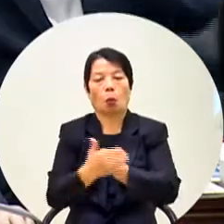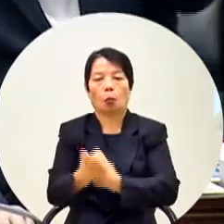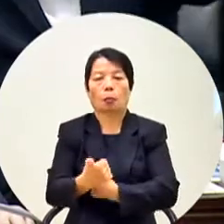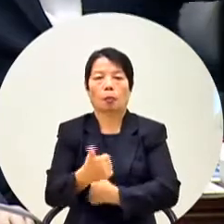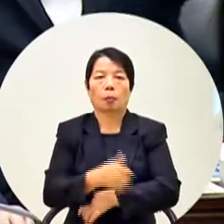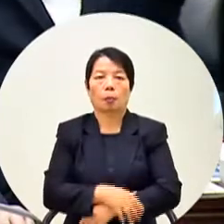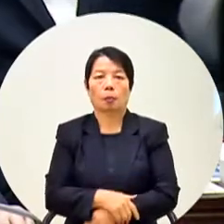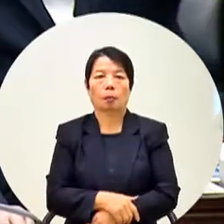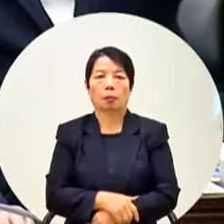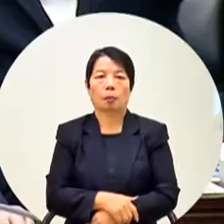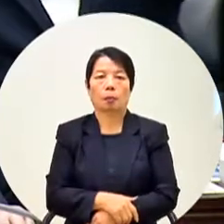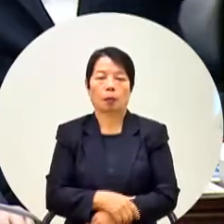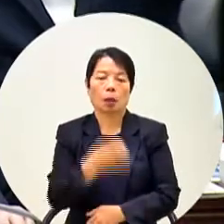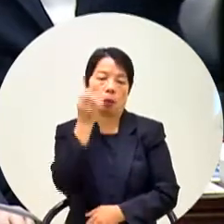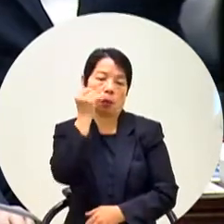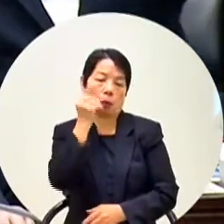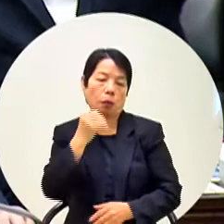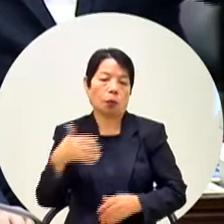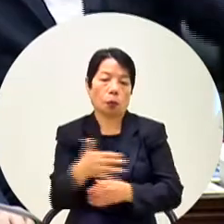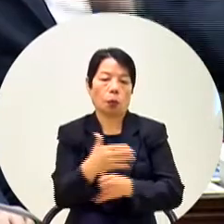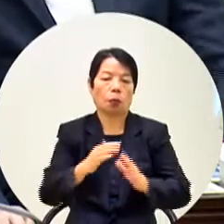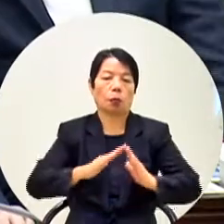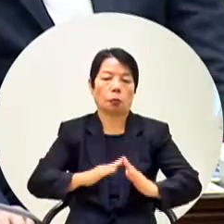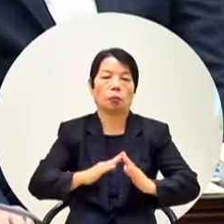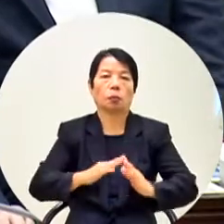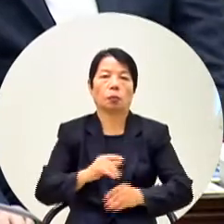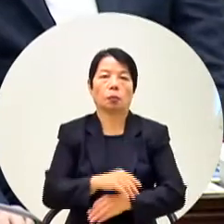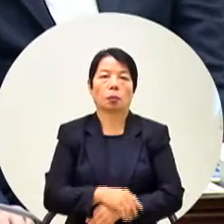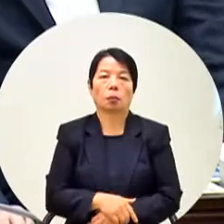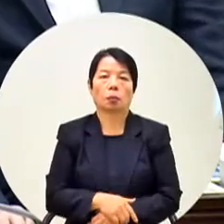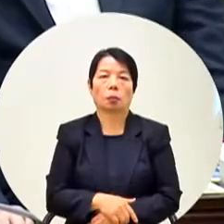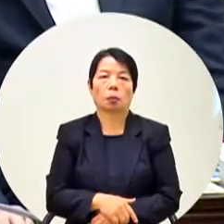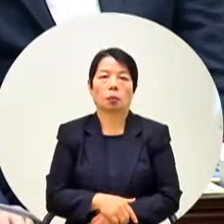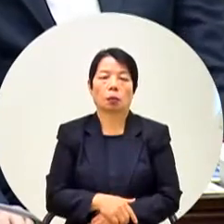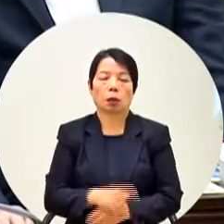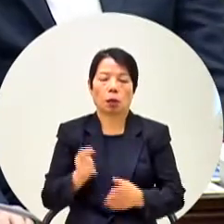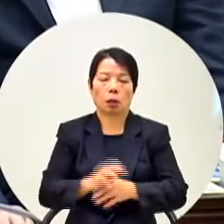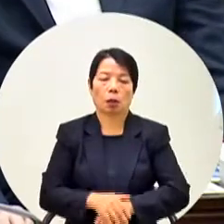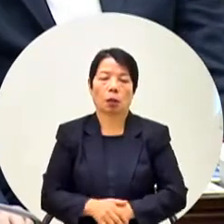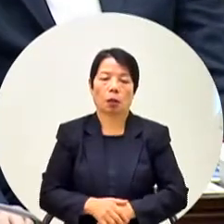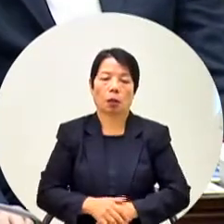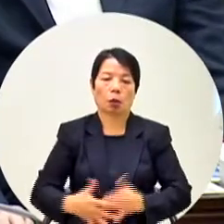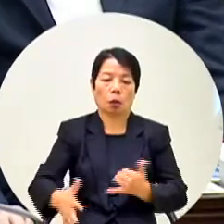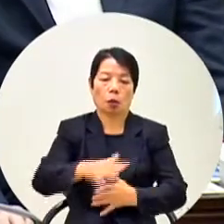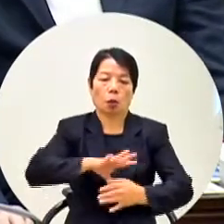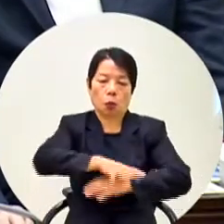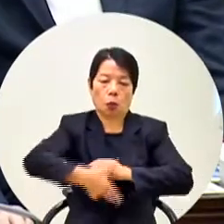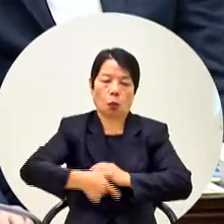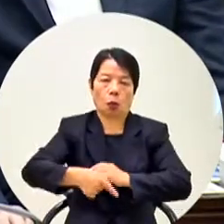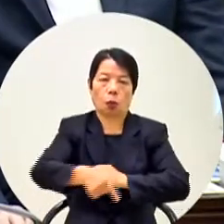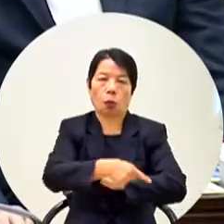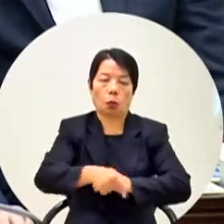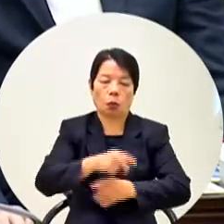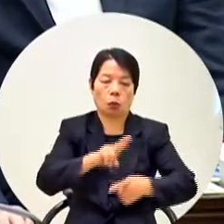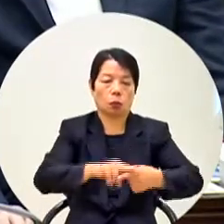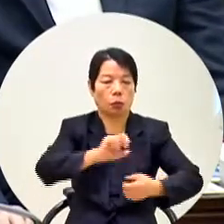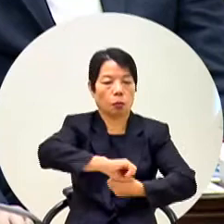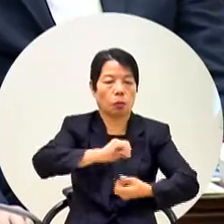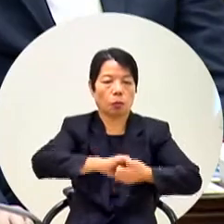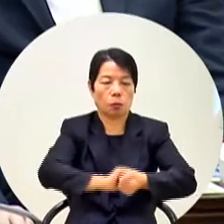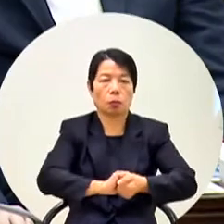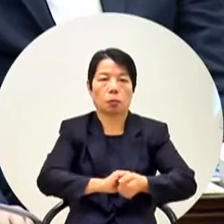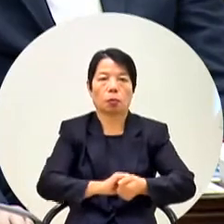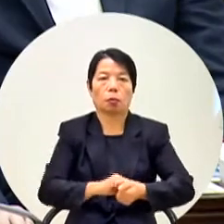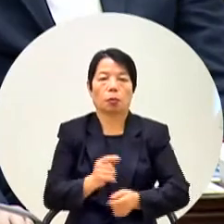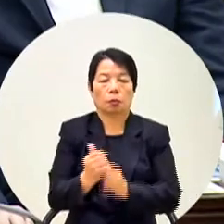啊、哦。观光于市，讲实在，若要甲全世界观光于市比吼，家庭这个观光于市吼，